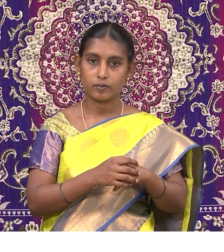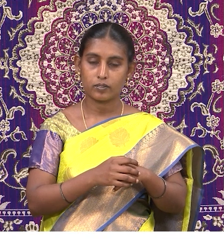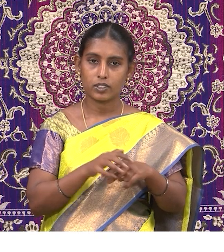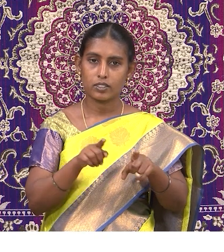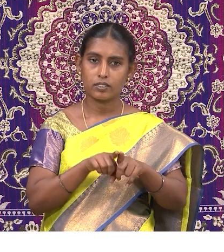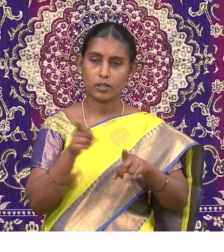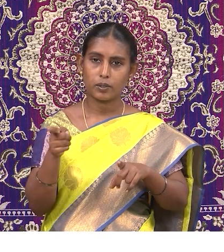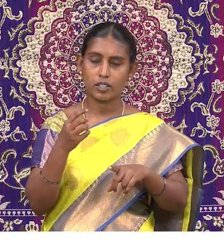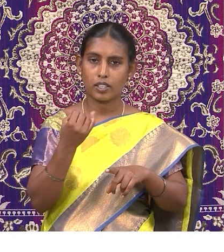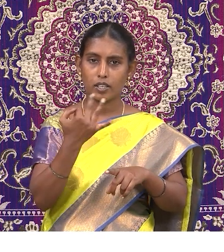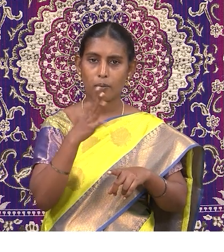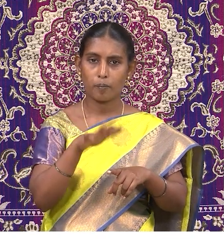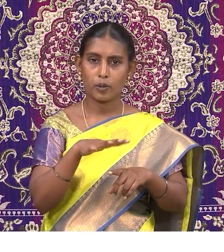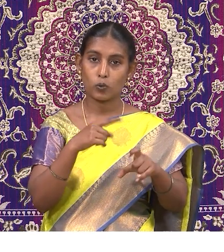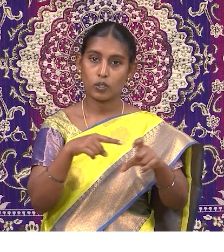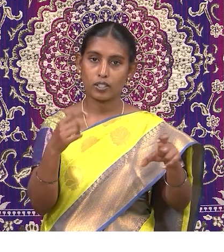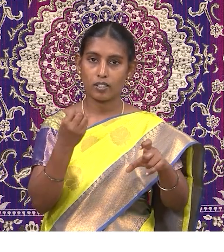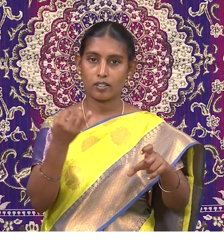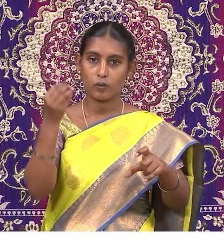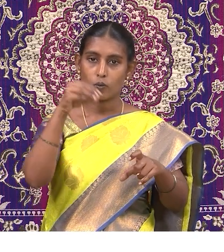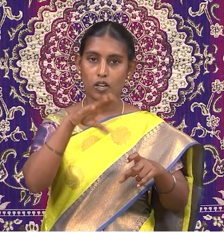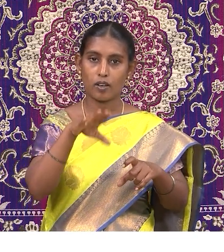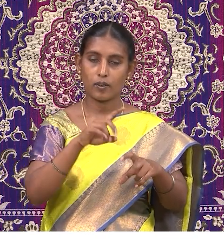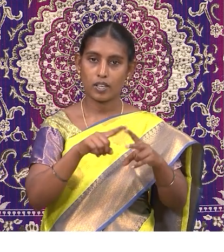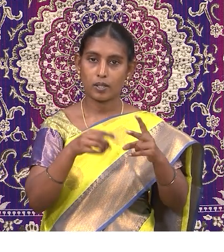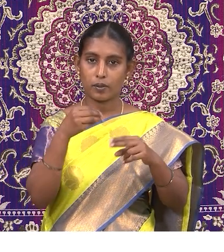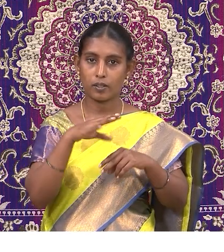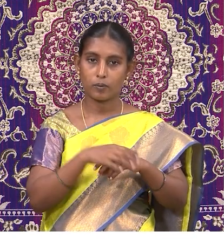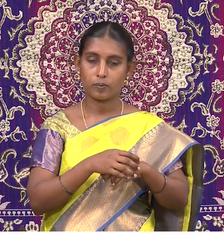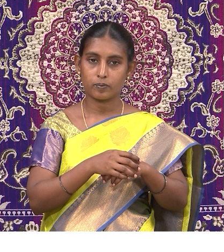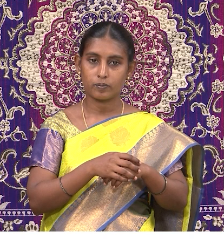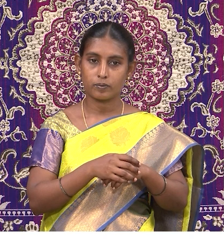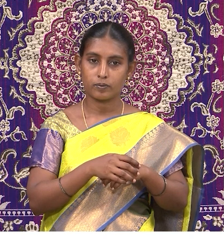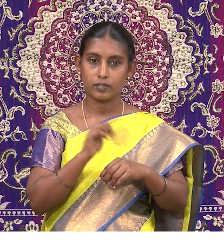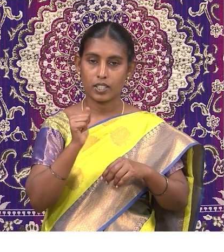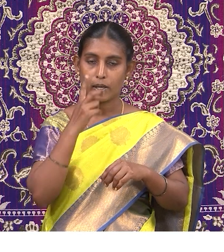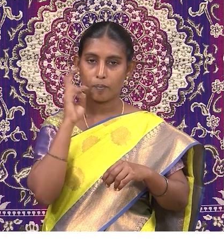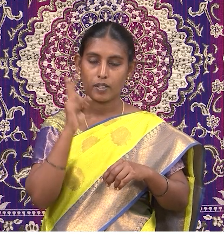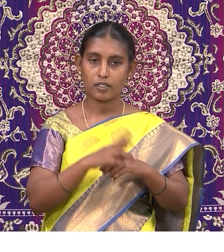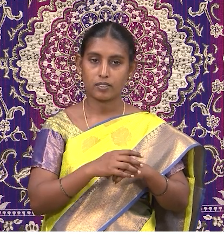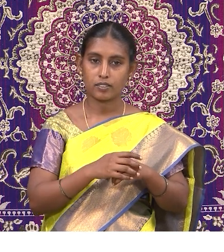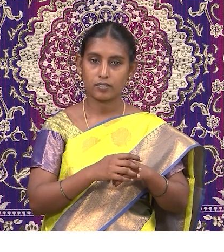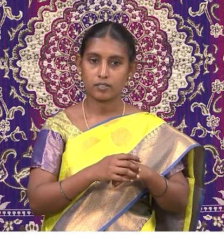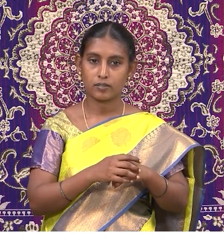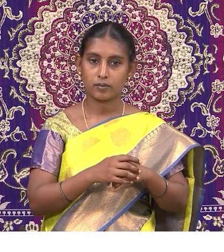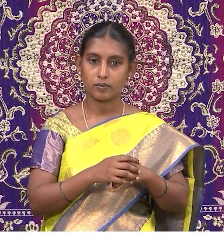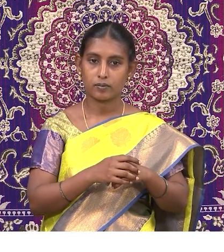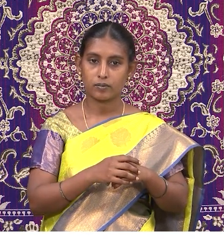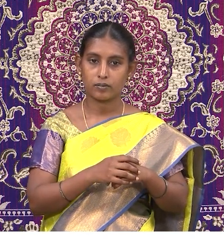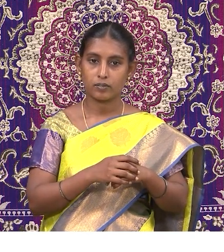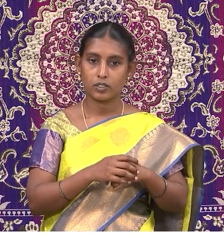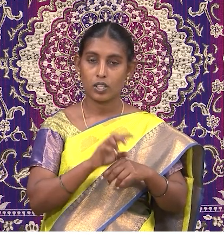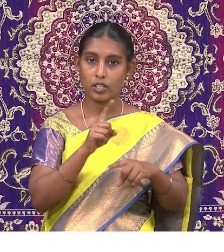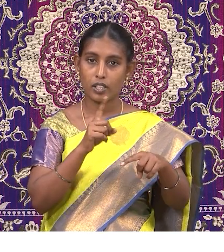அப்போ இங்கே நம்பரும் எழுத்தும் கலந்து கொடுத்துருக்காங்க, எப்பயும் போல போட வேண்டியதுதான். பாருங்கள் என்ன நடக்குதுன்ற முதல்ல